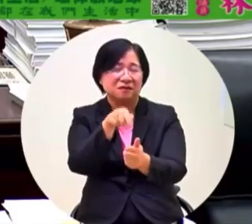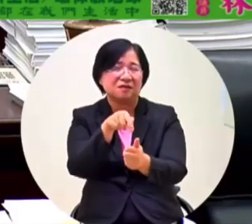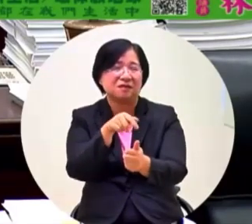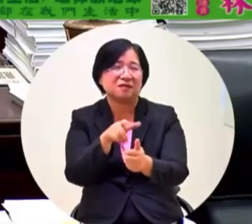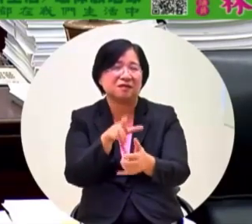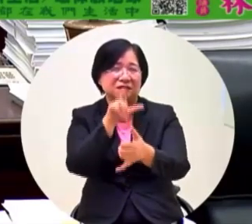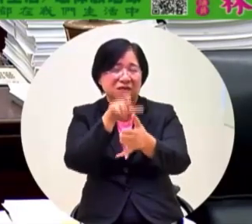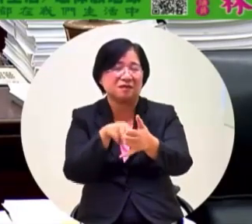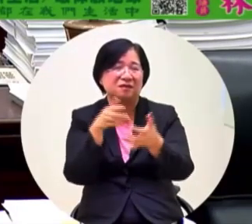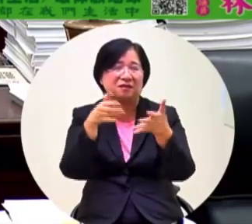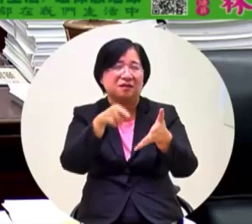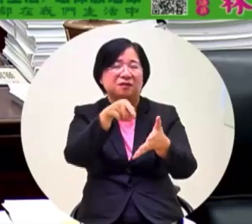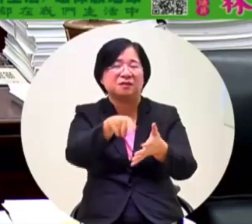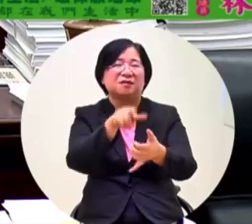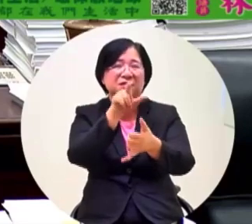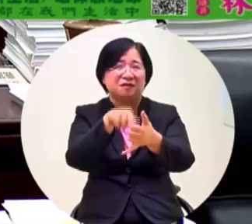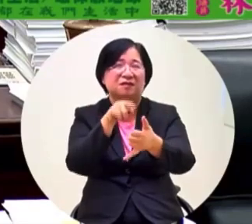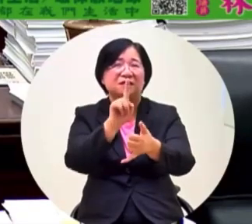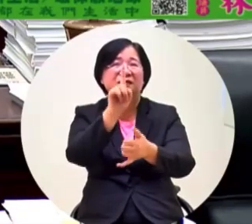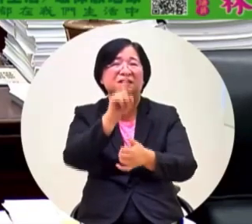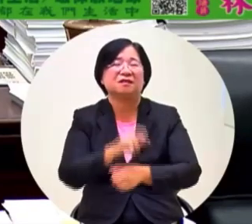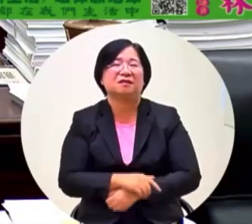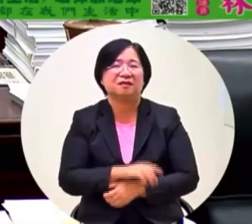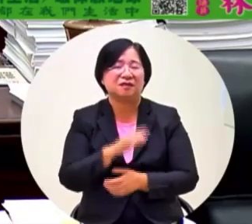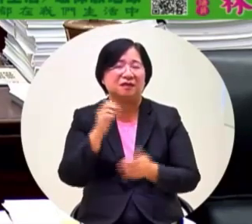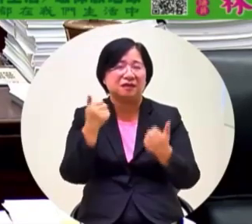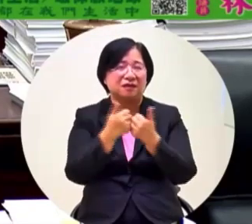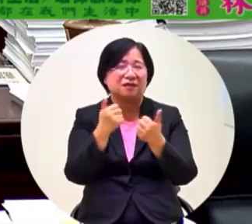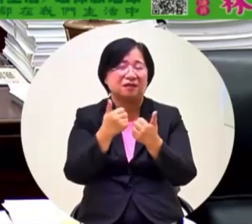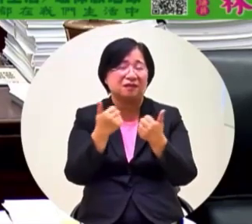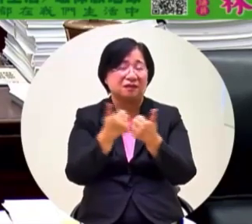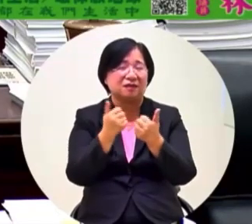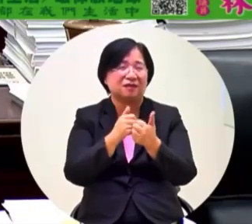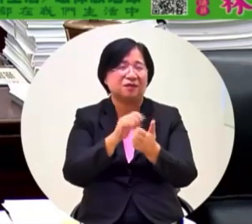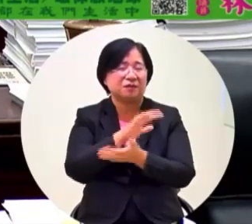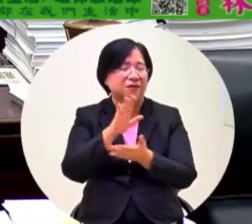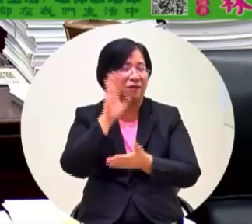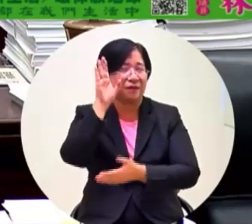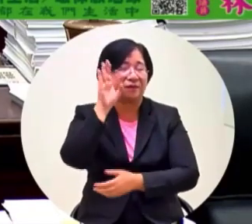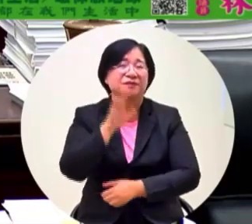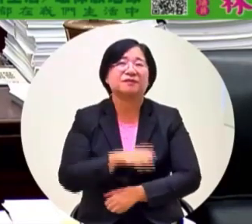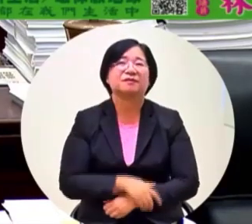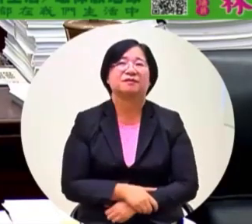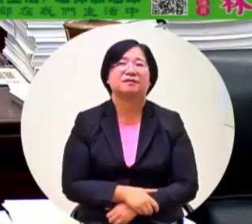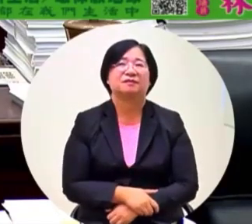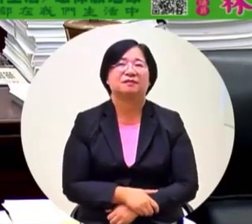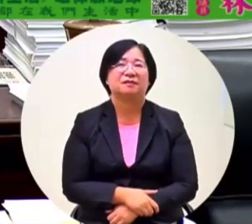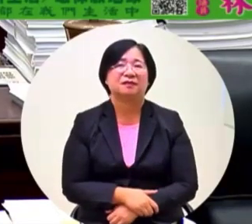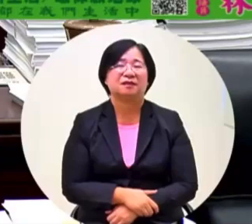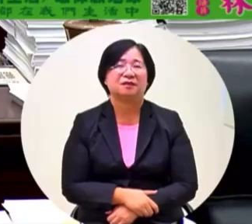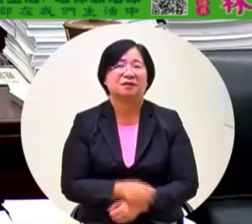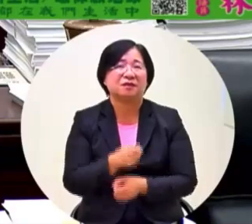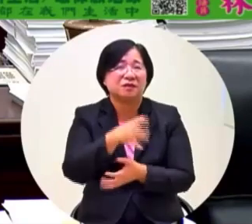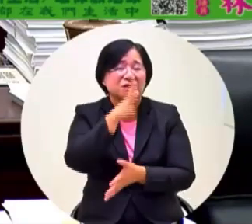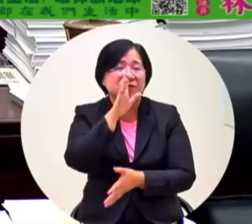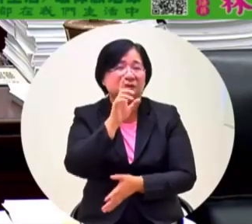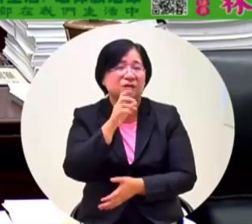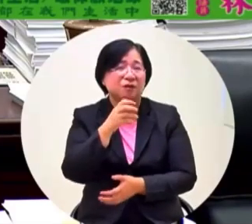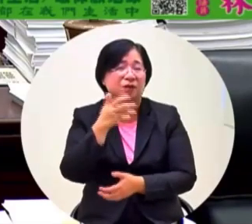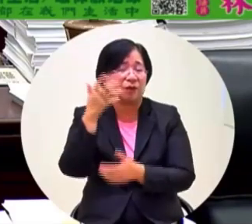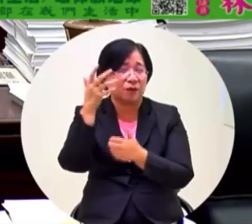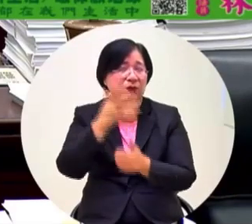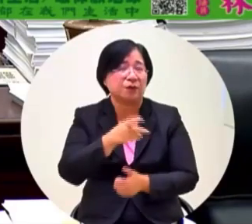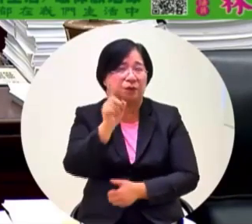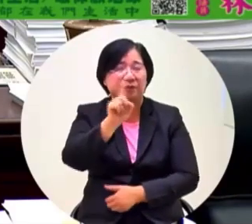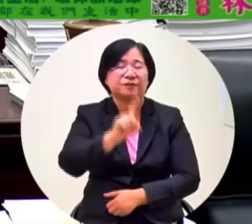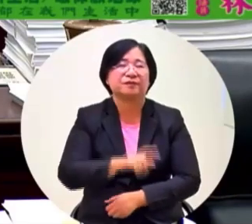会乱成一团，真的是议会乱象不断上演。有一句话说了，俗语有一句话说